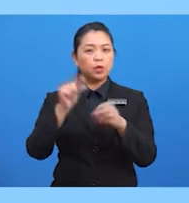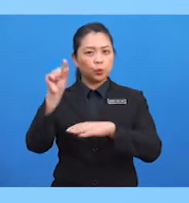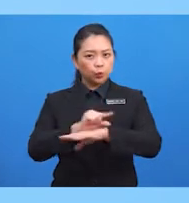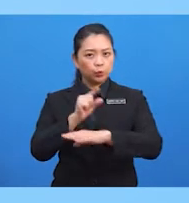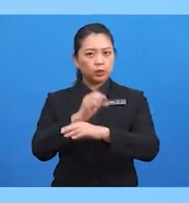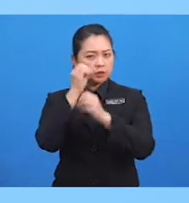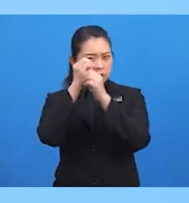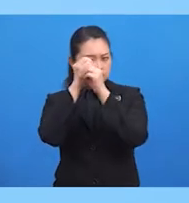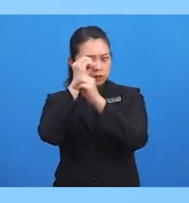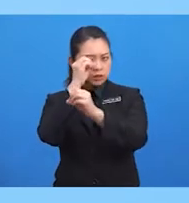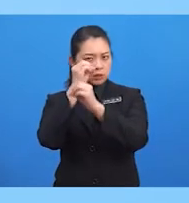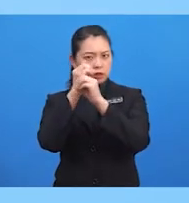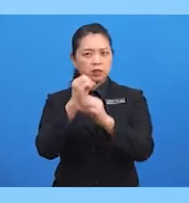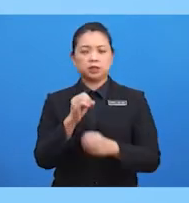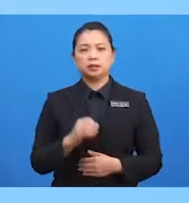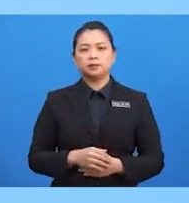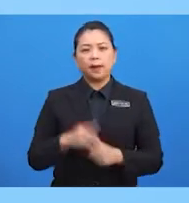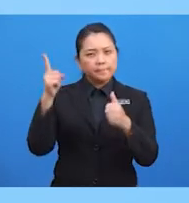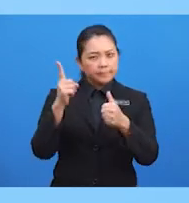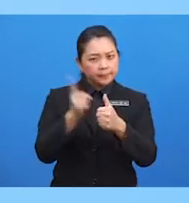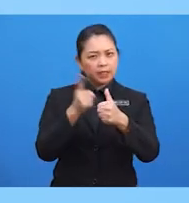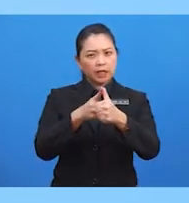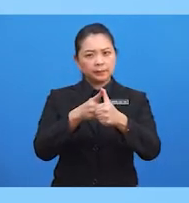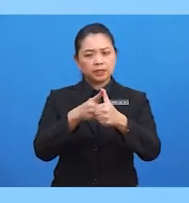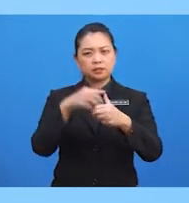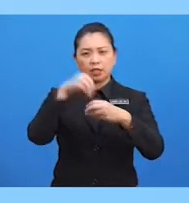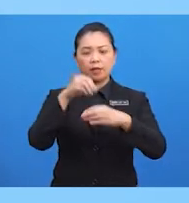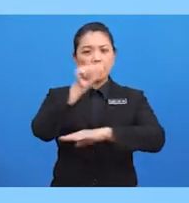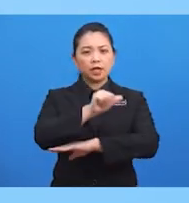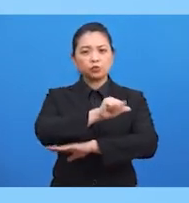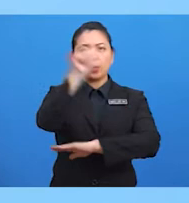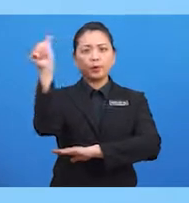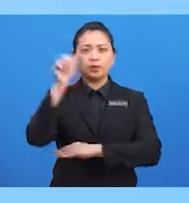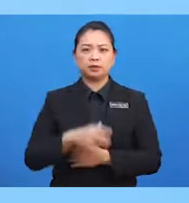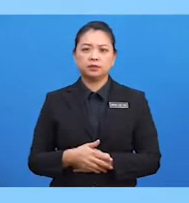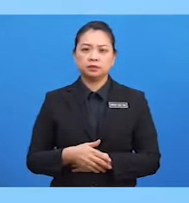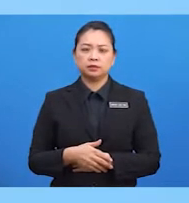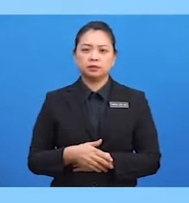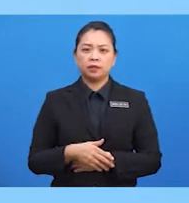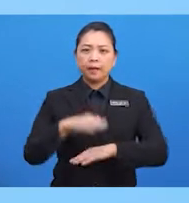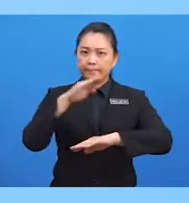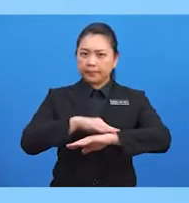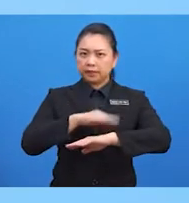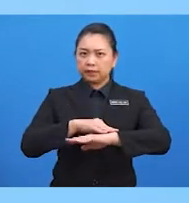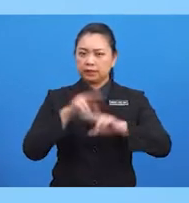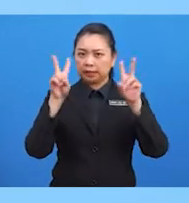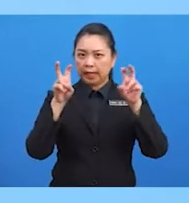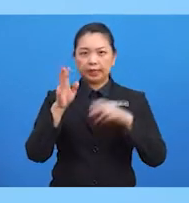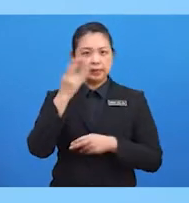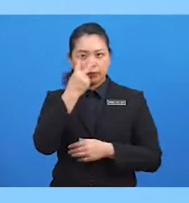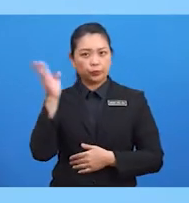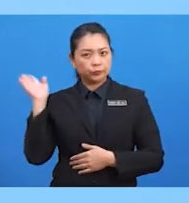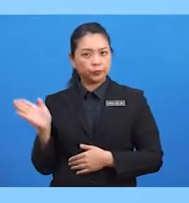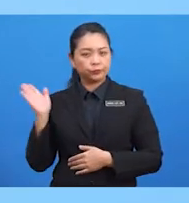merupakan teleskop pertama dalam bidang astronomi. Pada 4